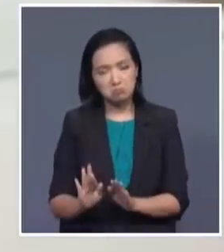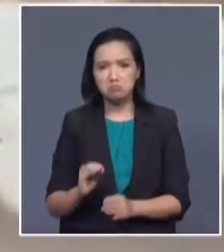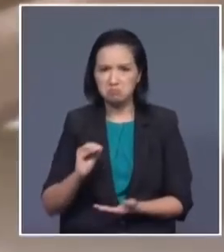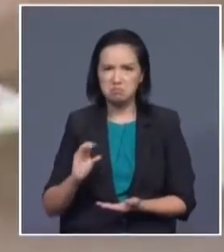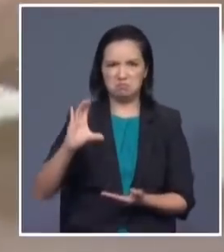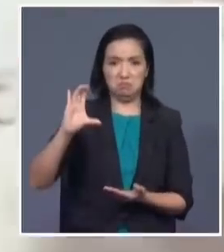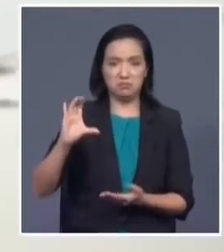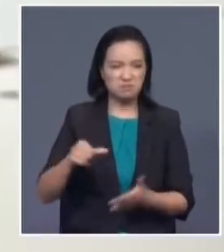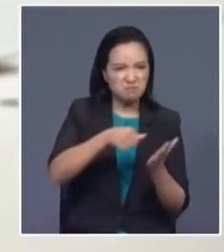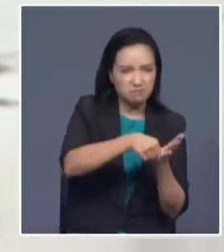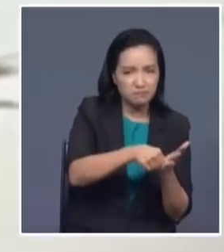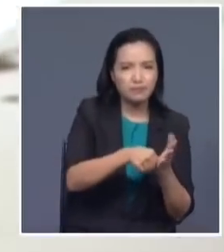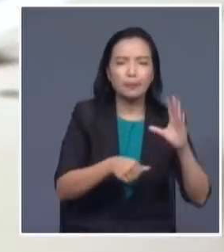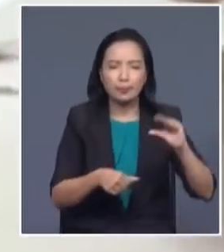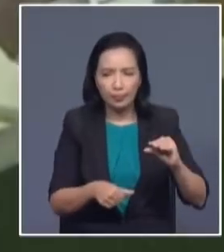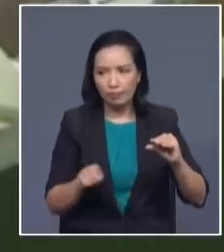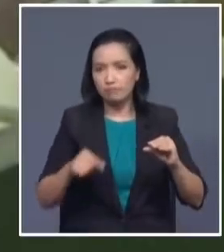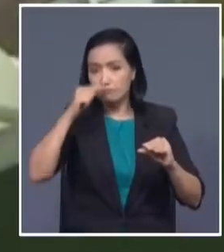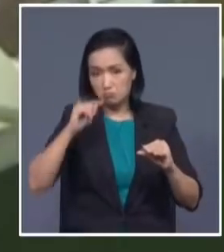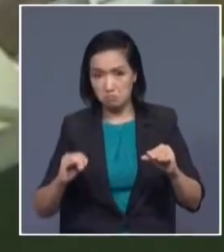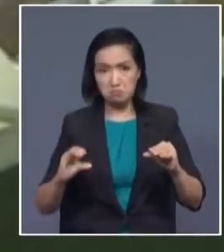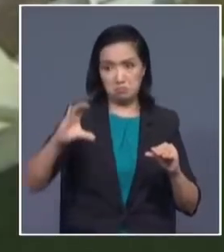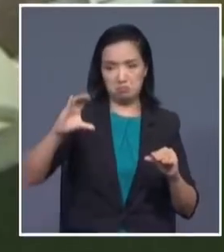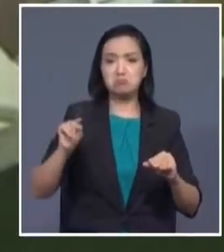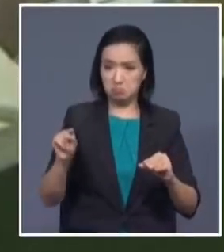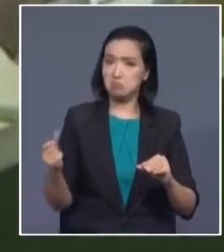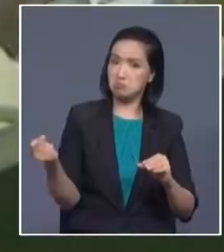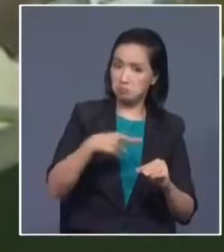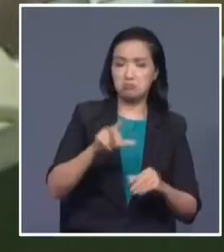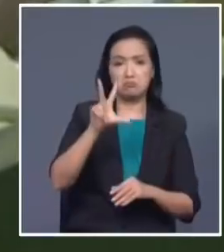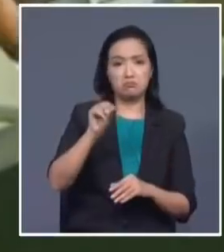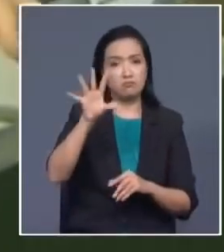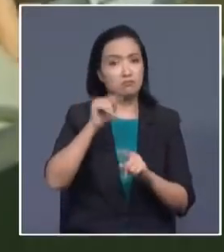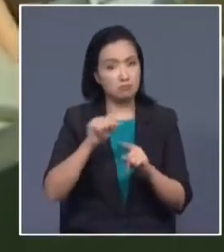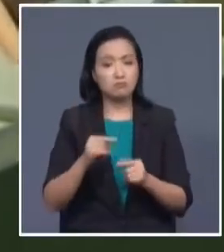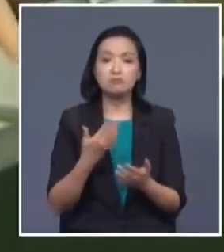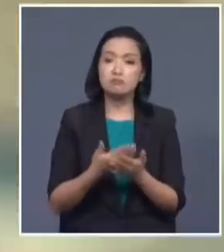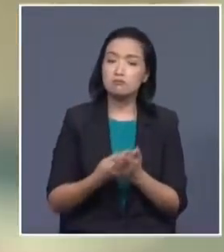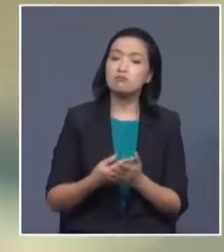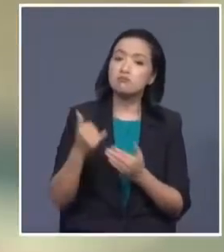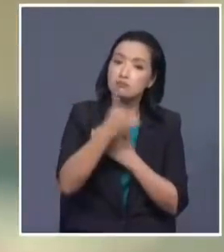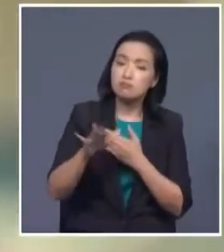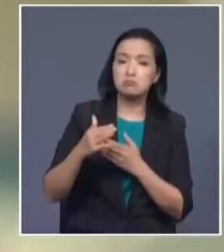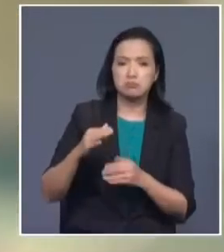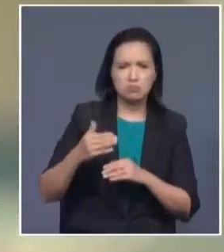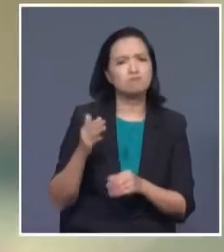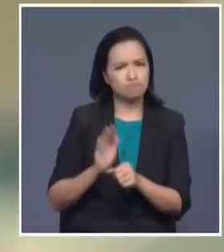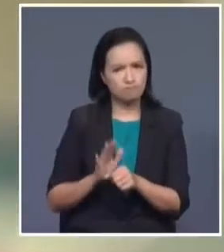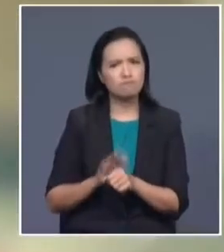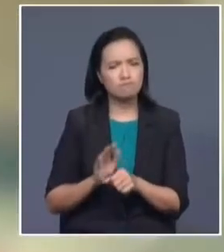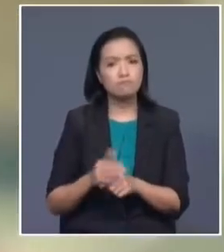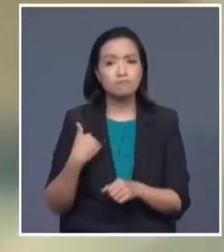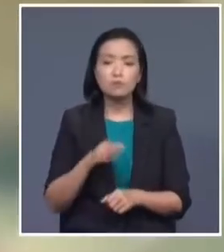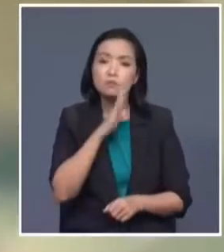าหนี้ระยะสั้นที่มีเงินตราต่างประเทศถึง 3.5 เท่าซึ่งหมายถึงเรามีเงินตราต่างประเทศในระดับที่เกินพอหากเ